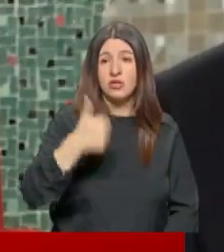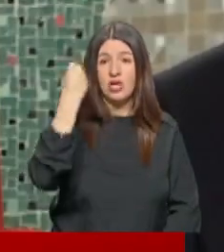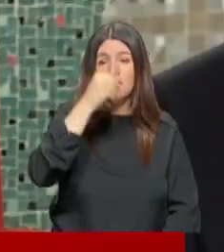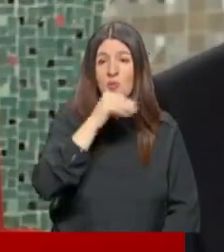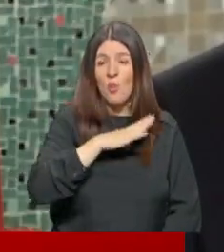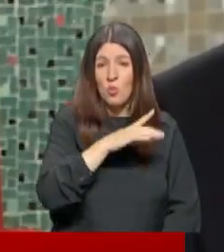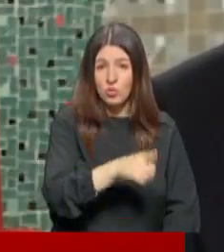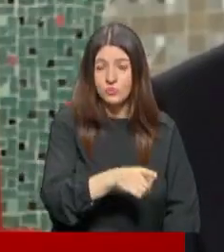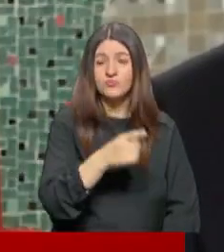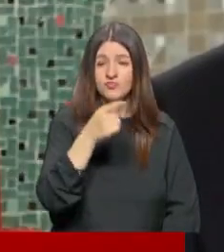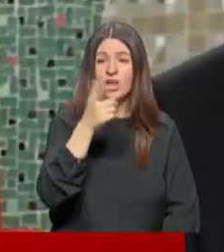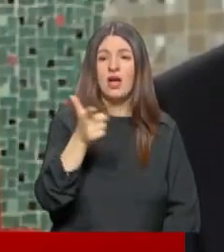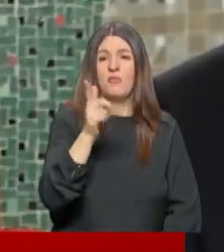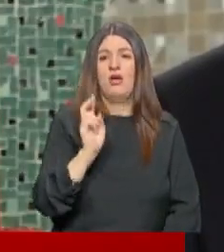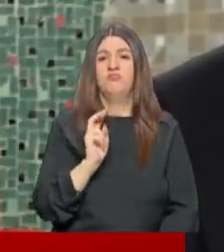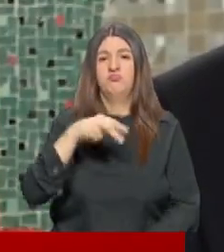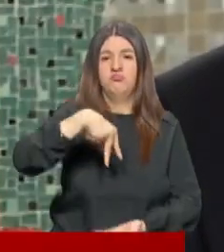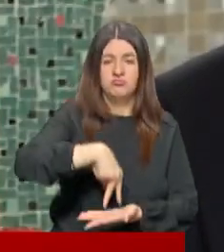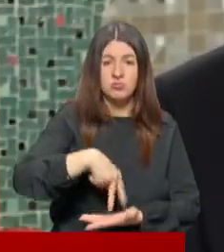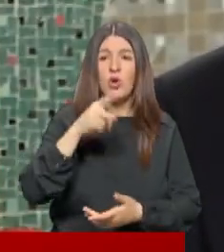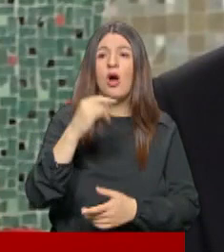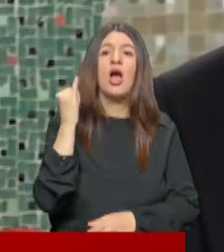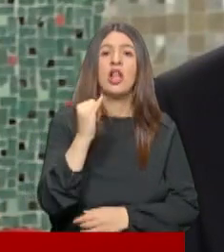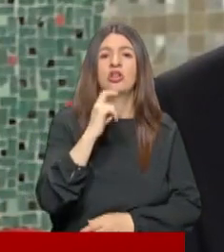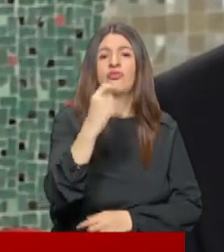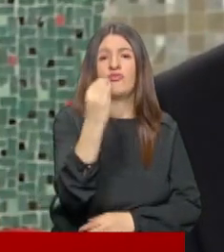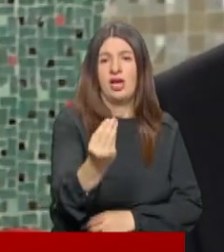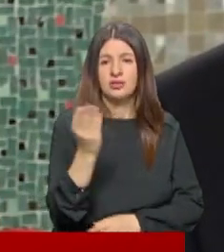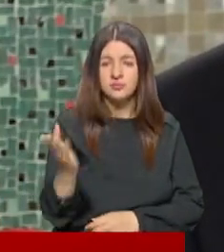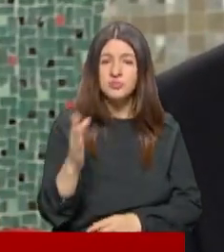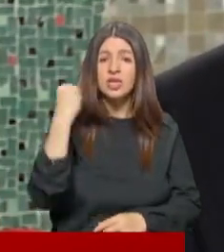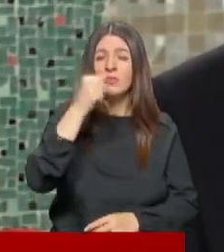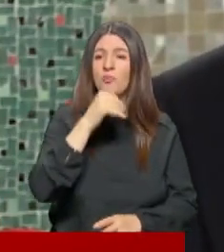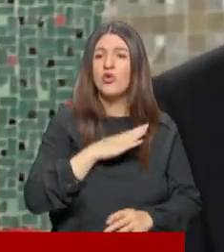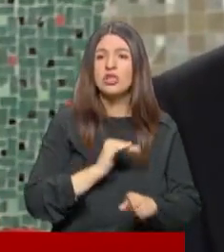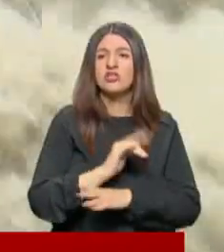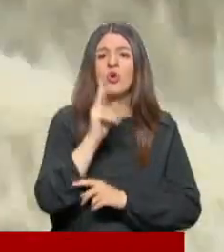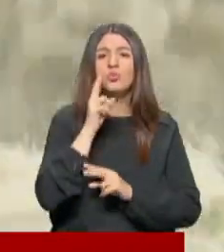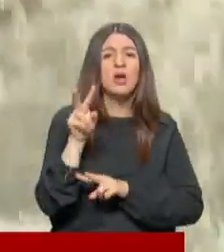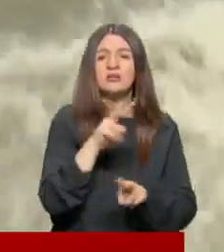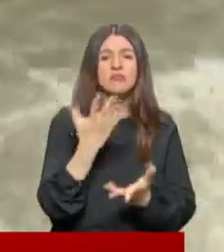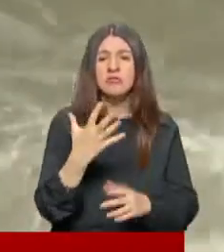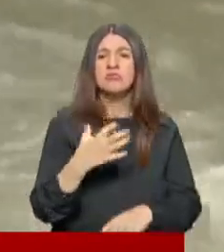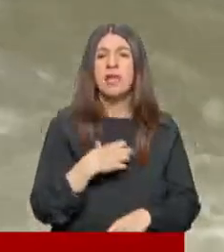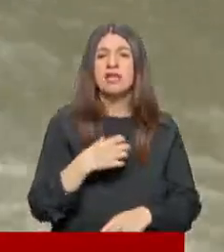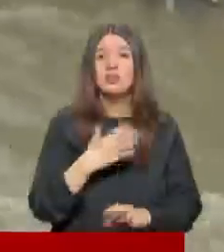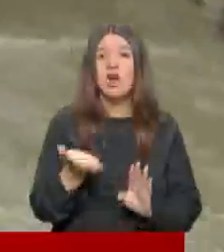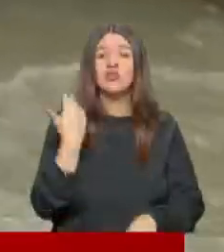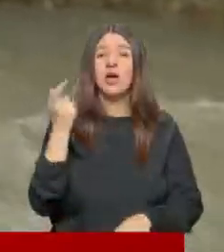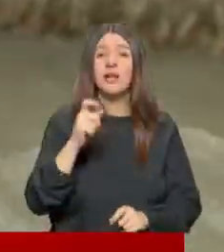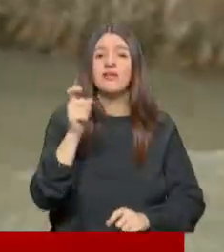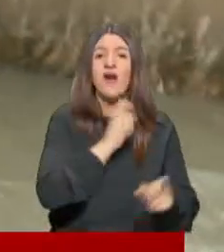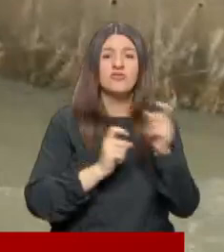Başkanı Ekrem İmamoğlu kameraların karşısına geçip o eleştirilere yanıt verdi. İmamoğlu yaşanan manzaraya kendilerinden önce